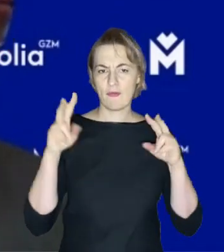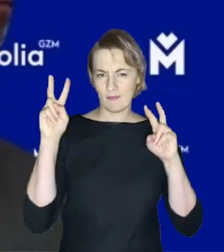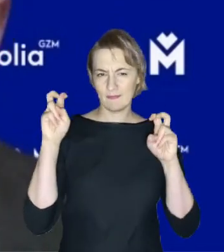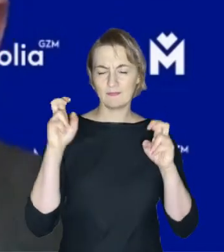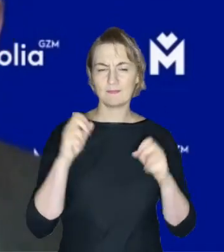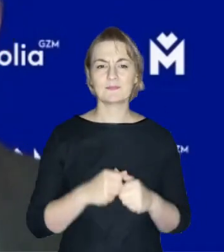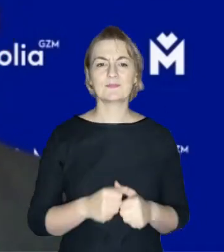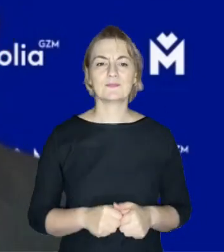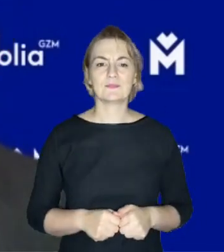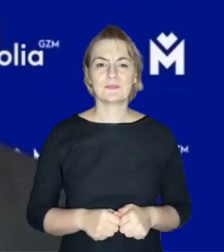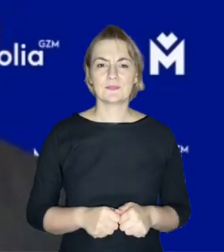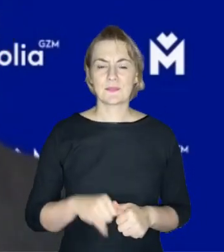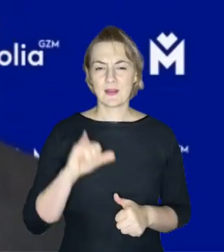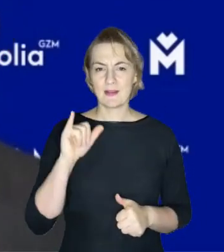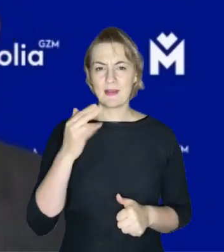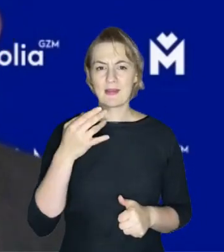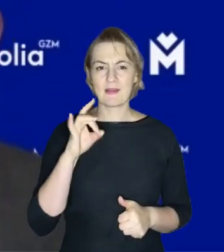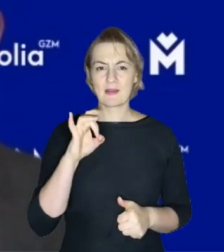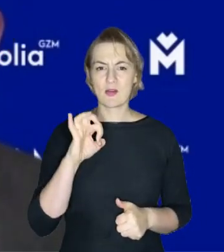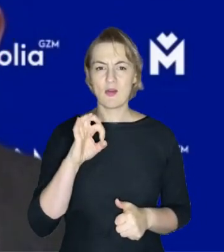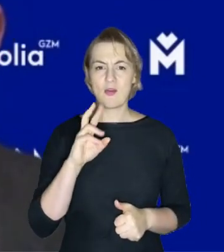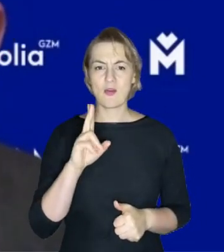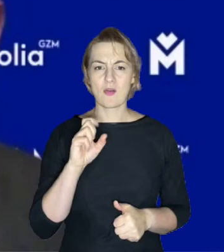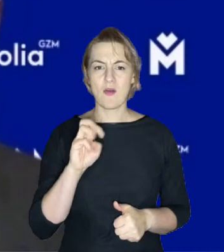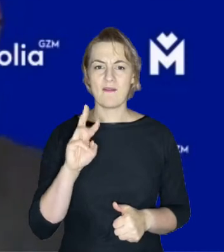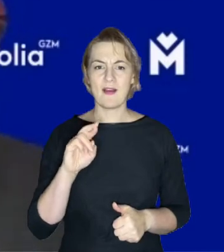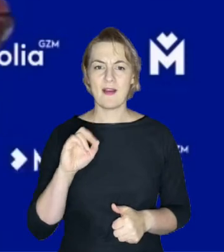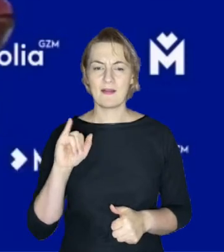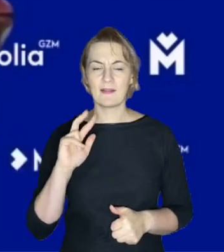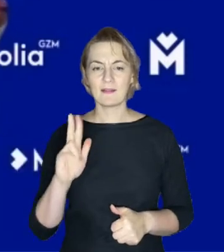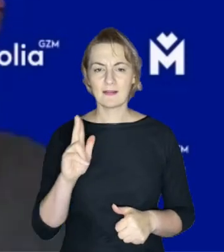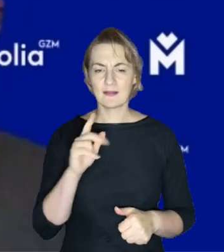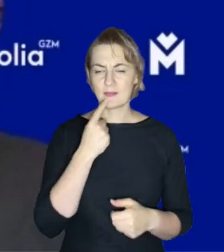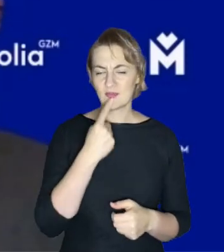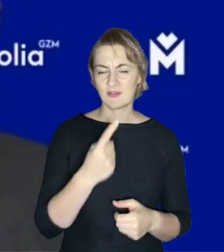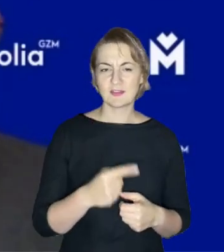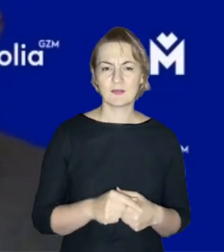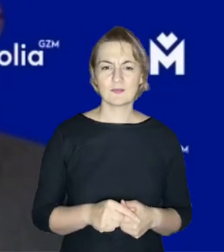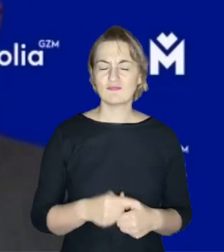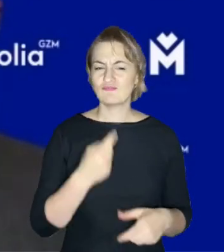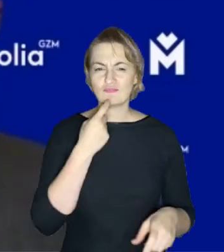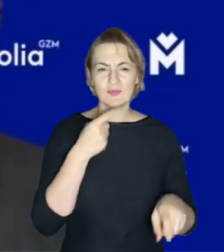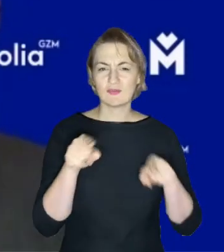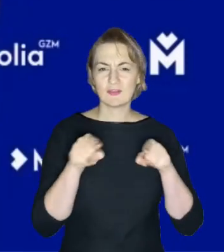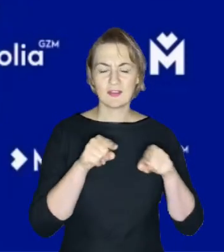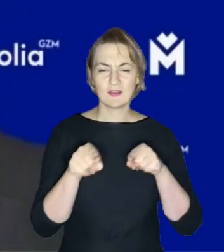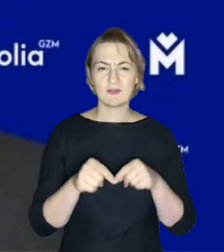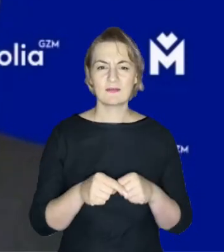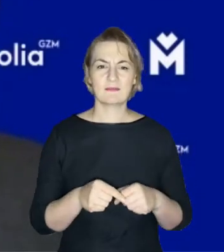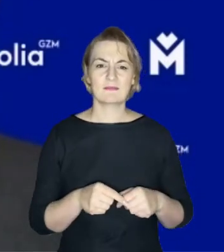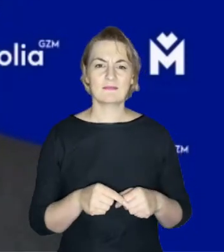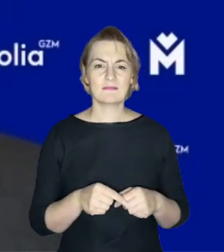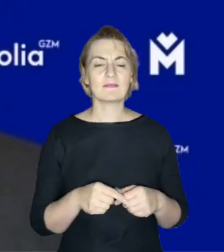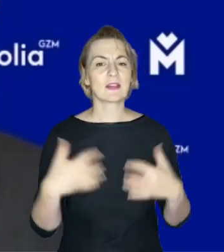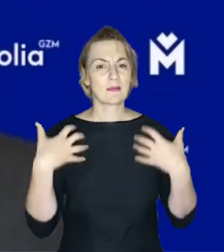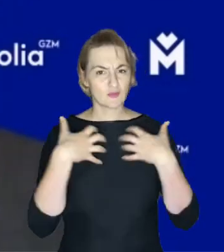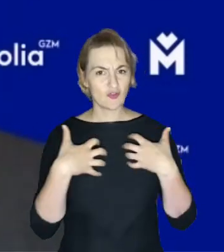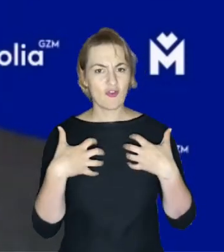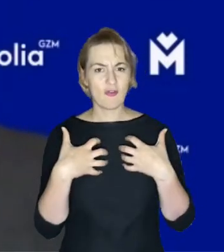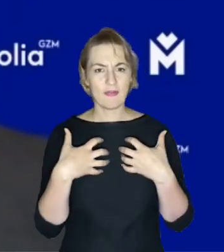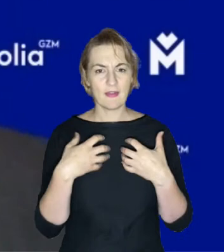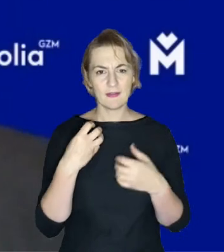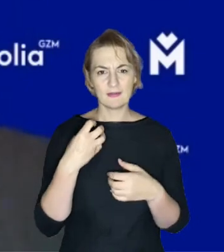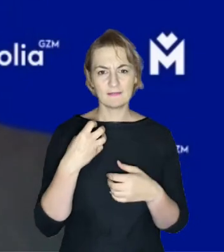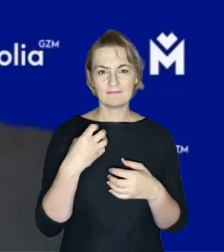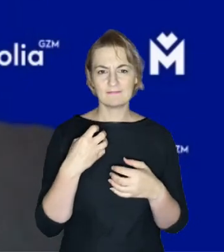termin kiedyś zdefiniował. Przyroda, czwarta przyroda to jest przyroda dzika w naszych miastach. Myśmy